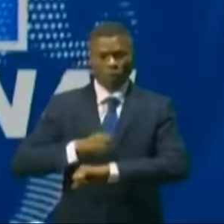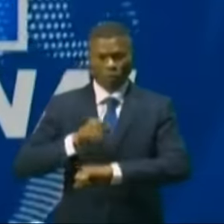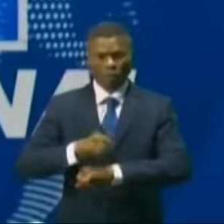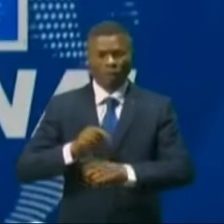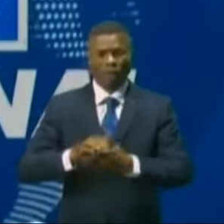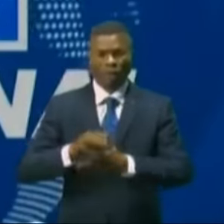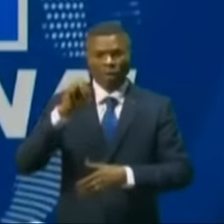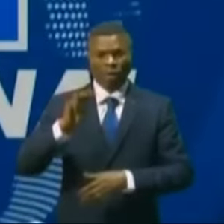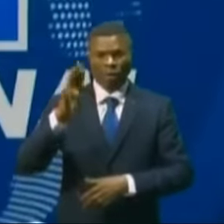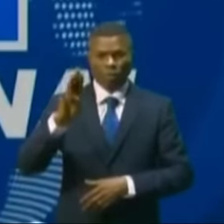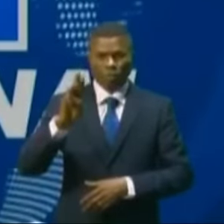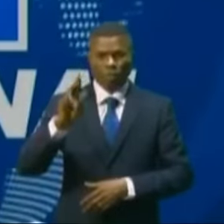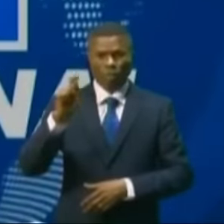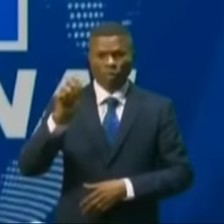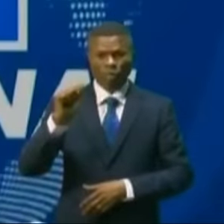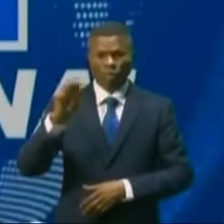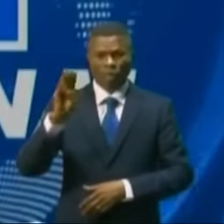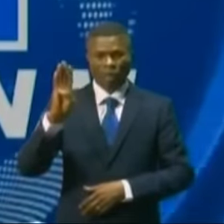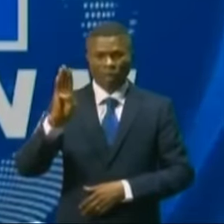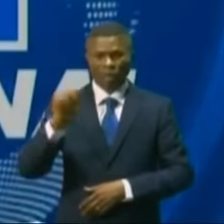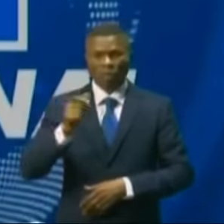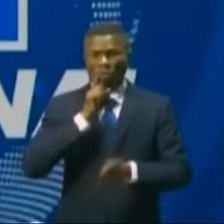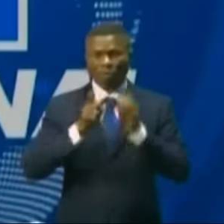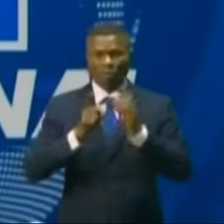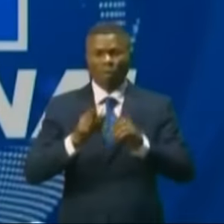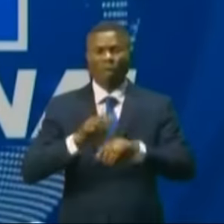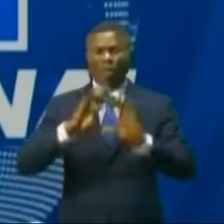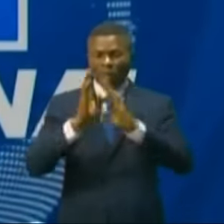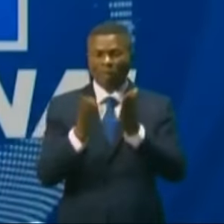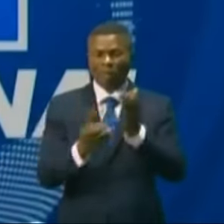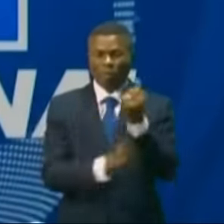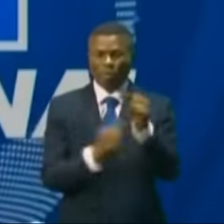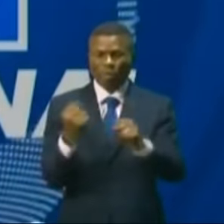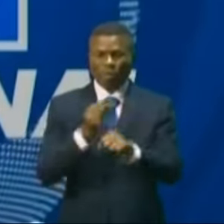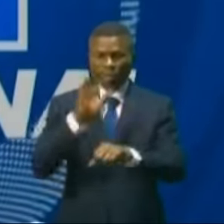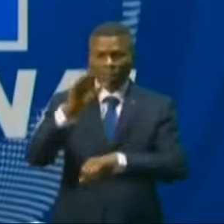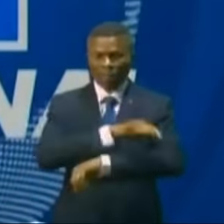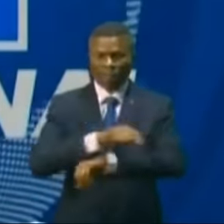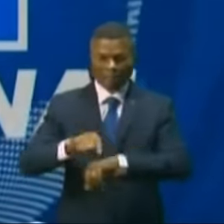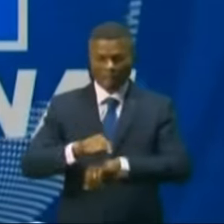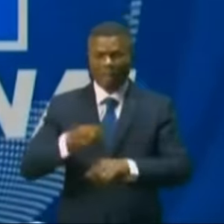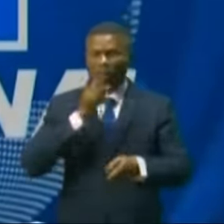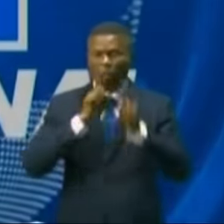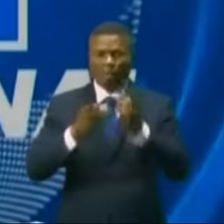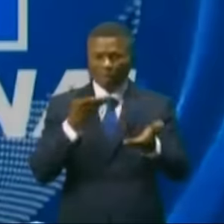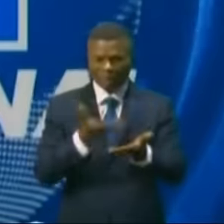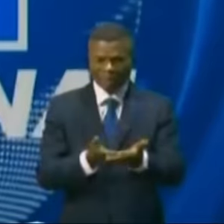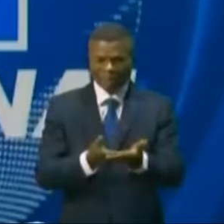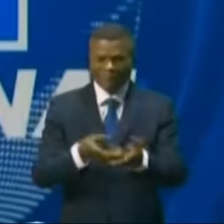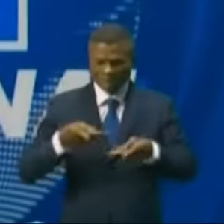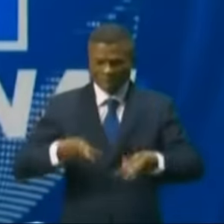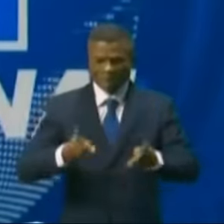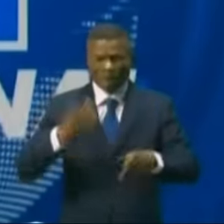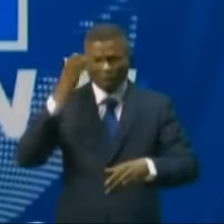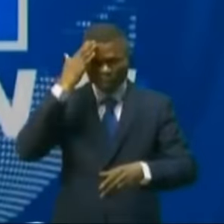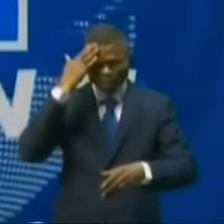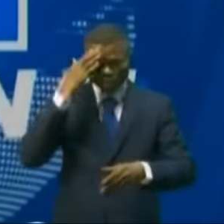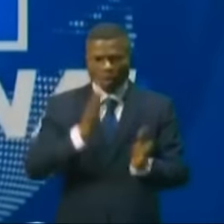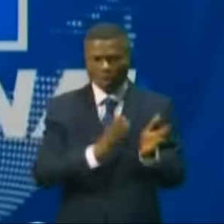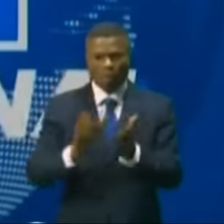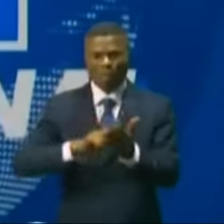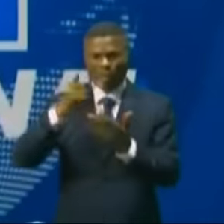Moutamba s'est entretenu avec l'administration de son ministère. Ces échanges directs ont permis de baliser le chemin